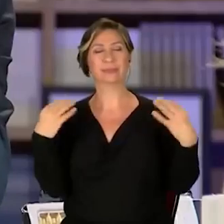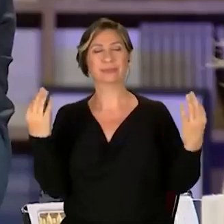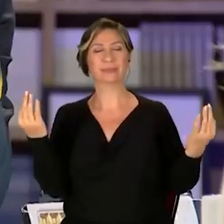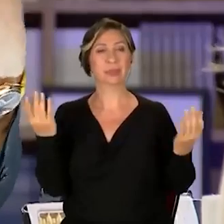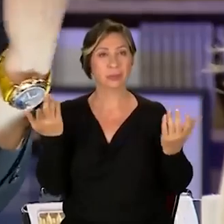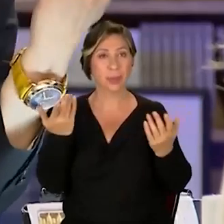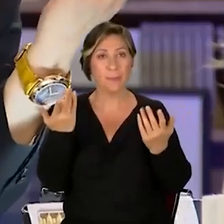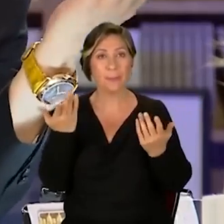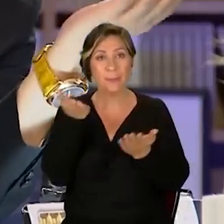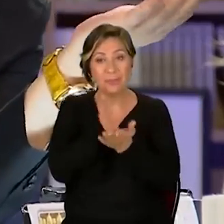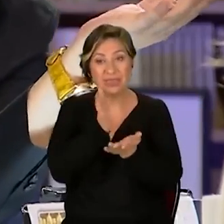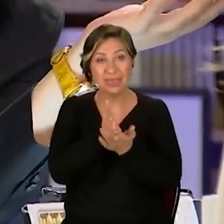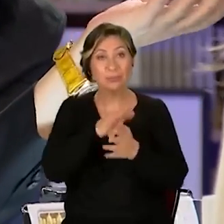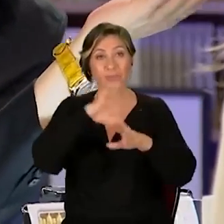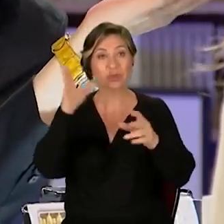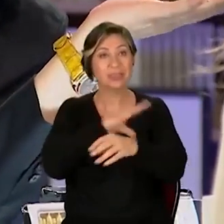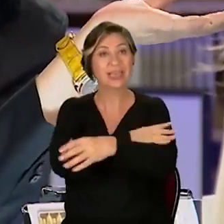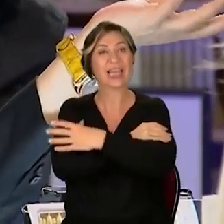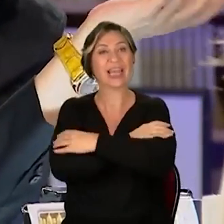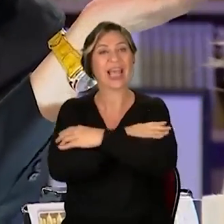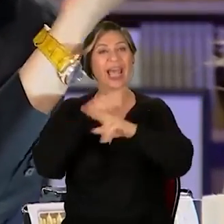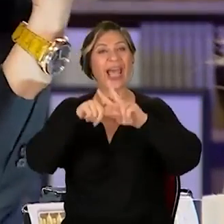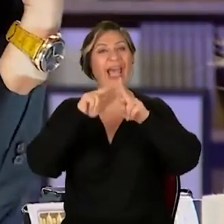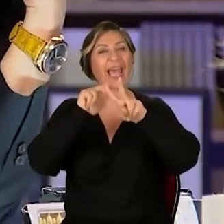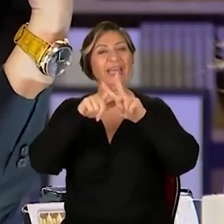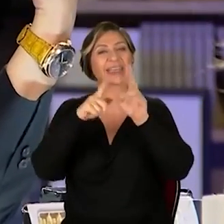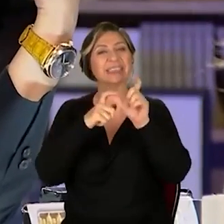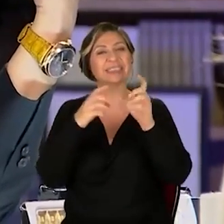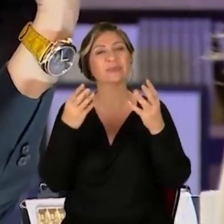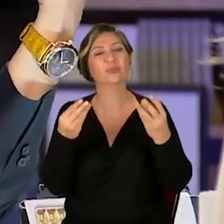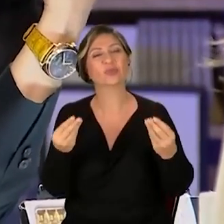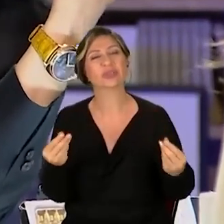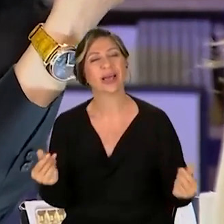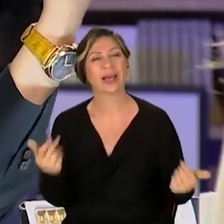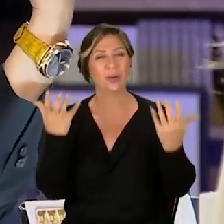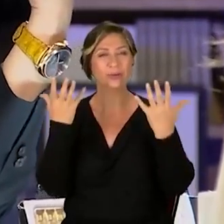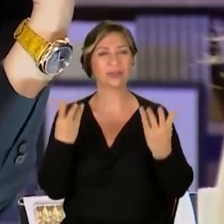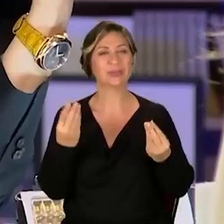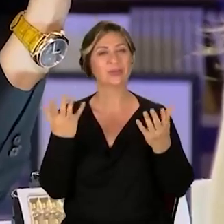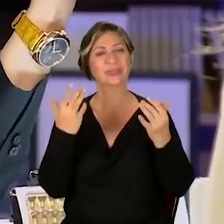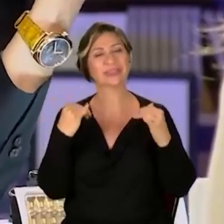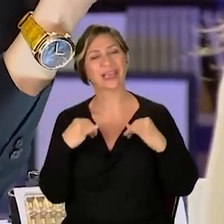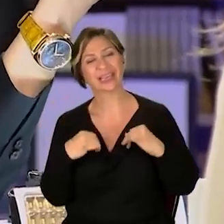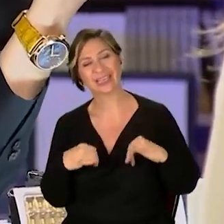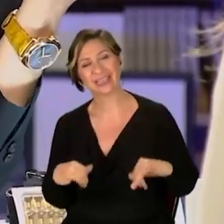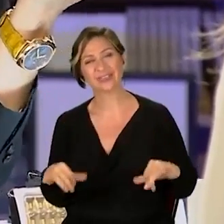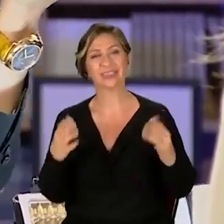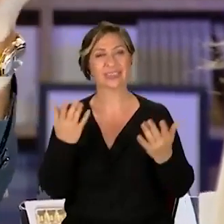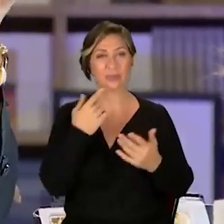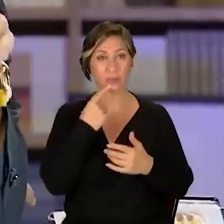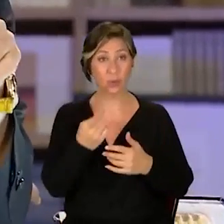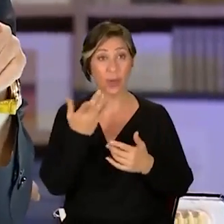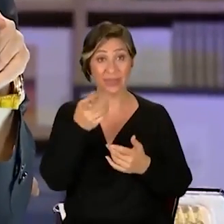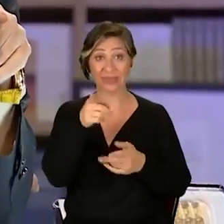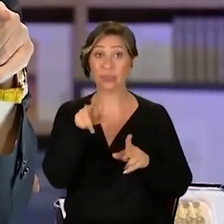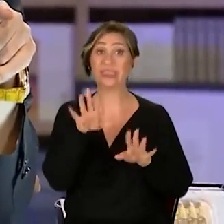Çünkü diyorum ki mezarda bütün kasların yumuşacık olacak böyle. Ferah feza. O kadar sakinleşeceksin ki. Filan diyorum,